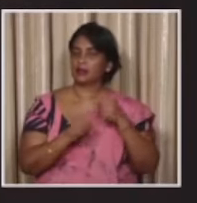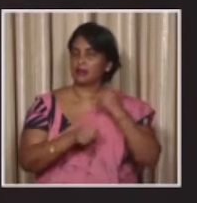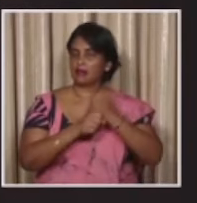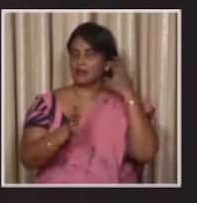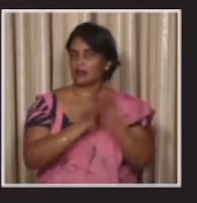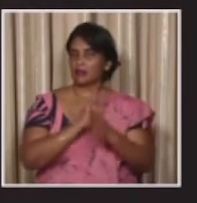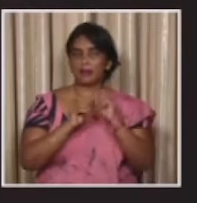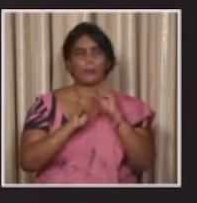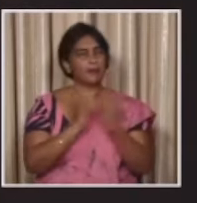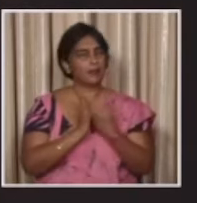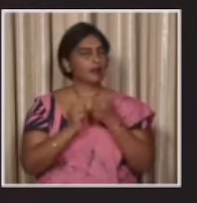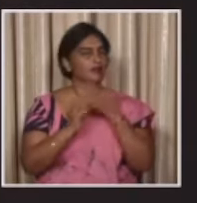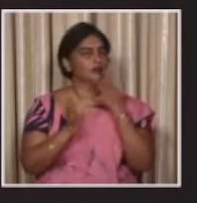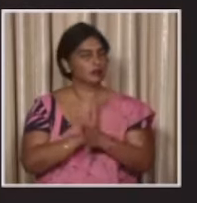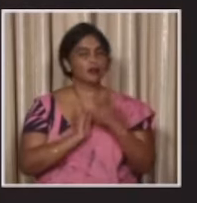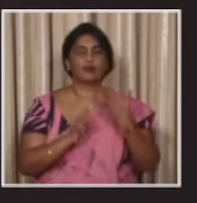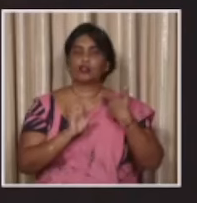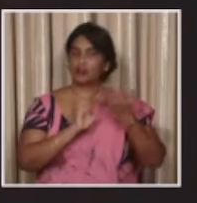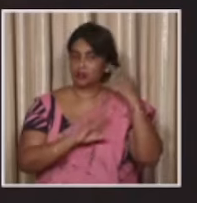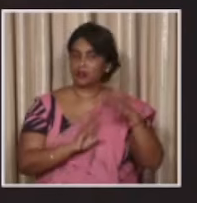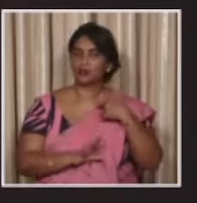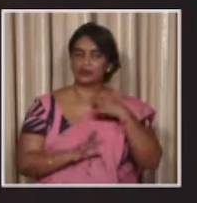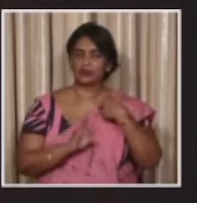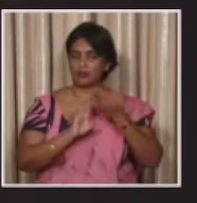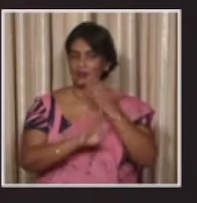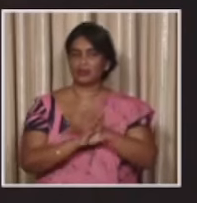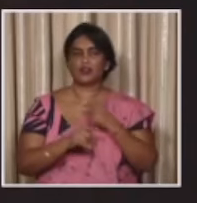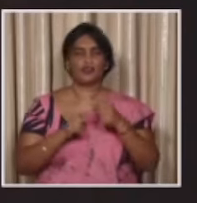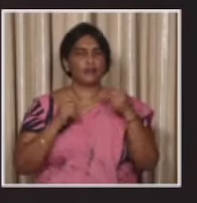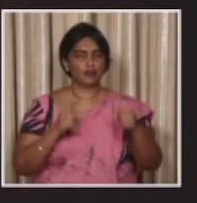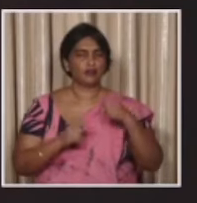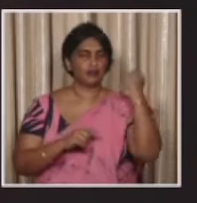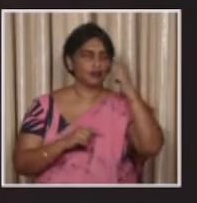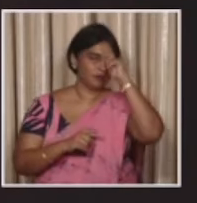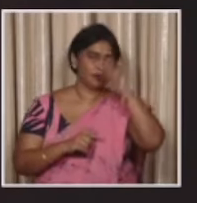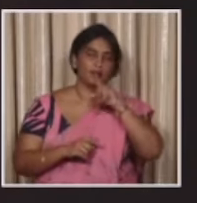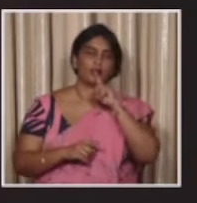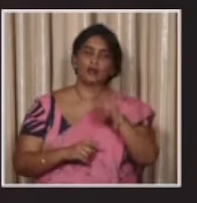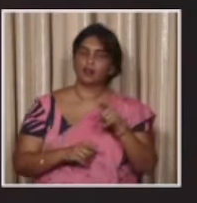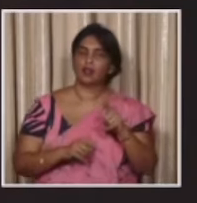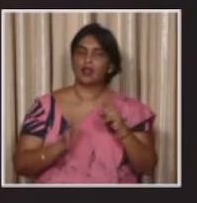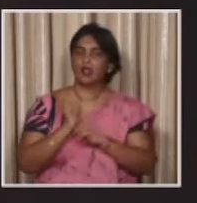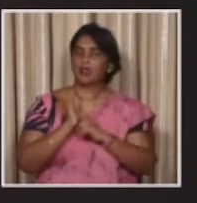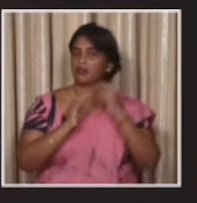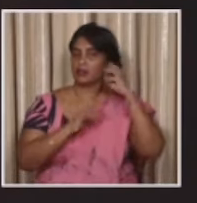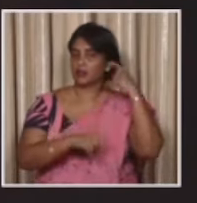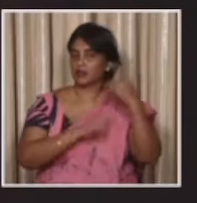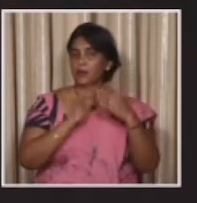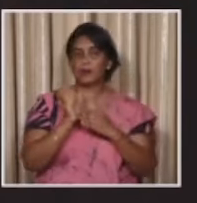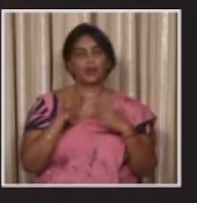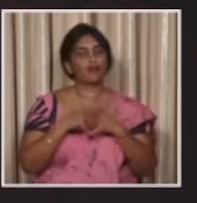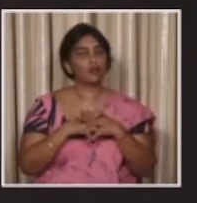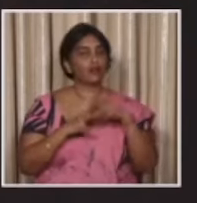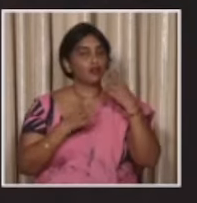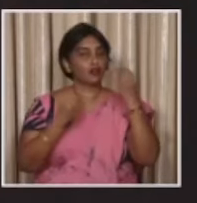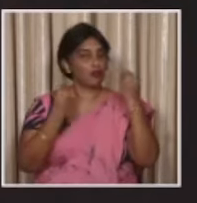වැරදි ප්‍රතිපත්ති නිසා. අපි දැක්ක පහුගිය කාලෙත් මම දැක්ක කලින් විපක්ෂ කවුරුහරි කතික මහත්තයෙක් කියනවා මේ ලක්විජය බලාගාරයේ අර මෙගාවොට් 300